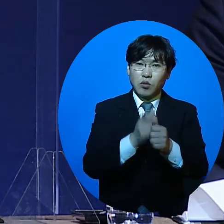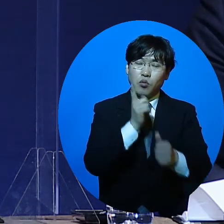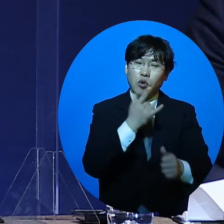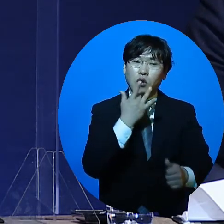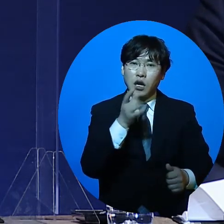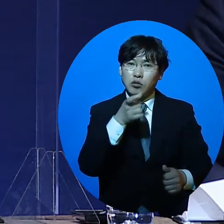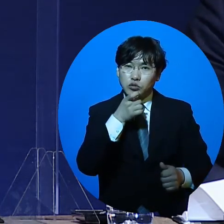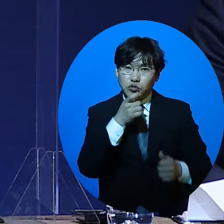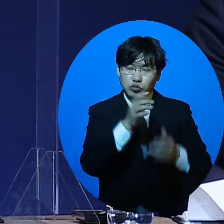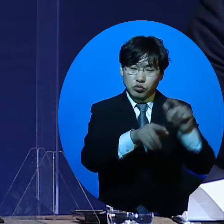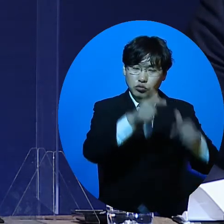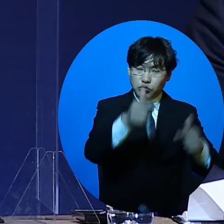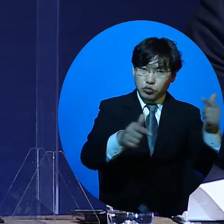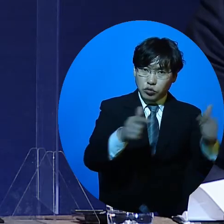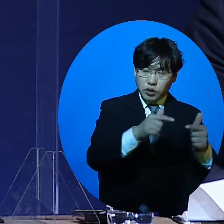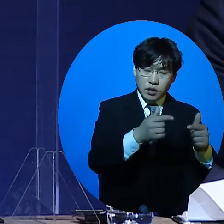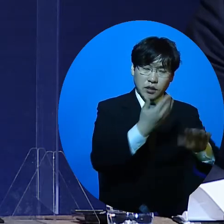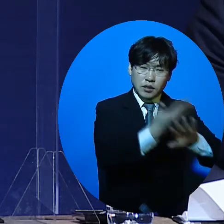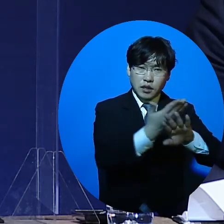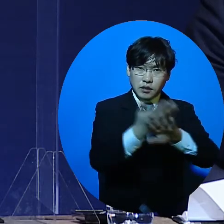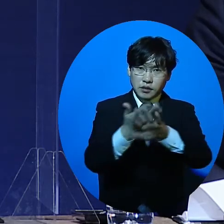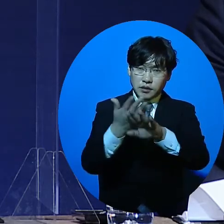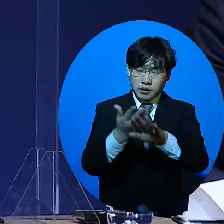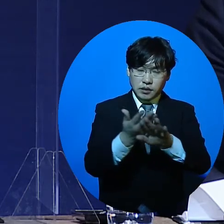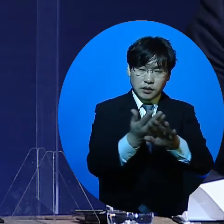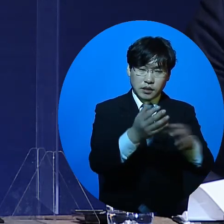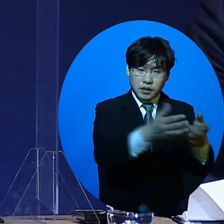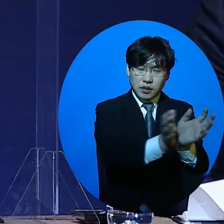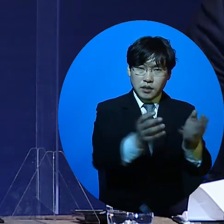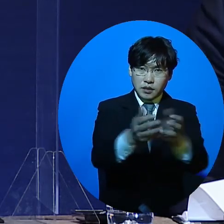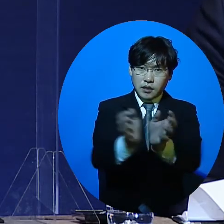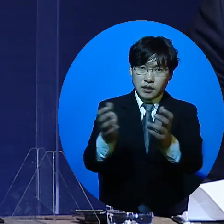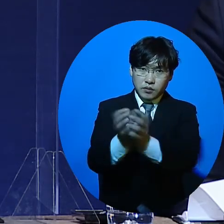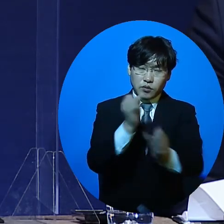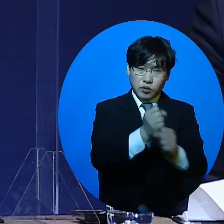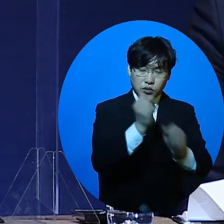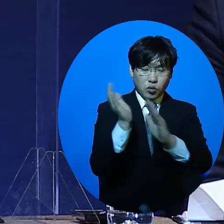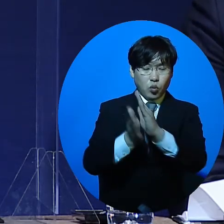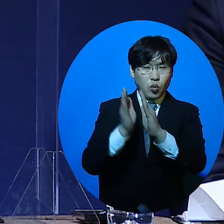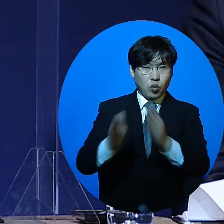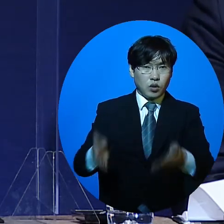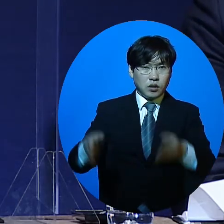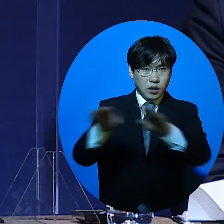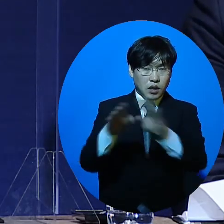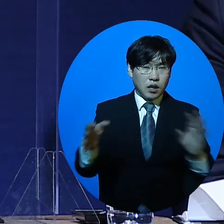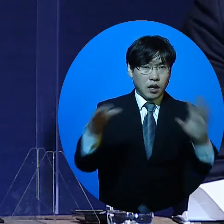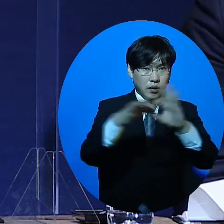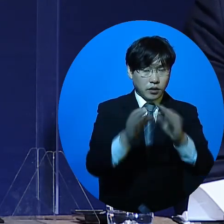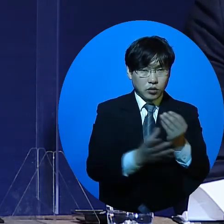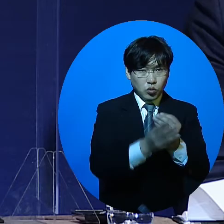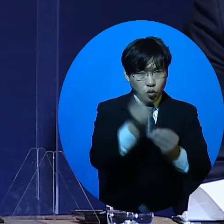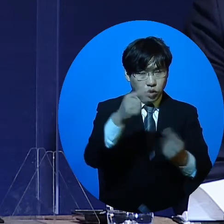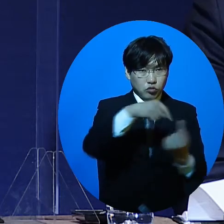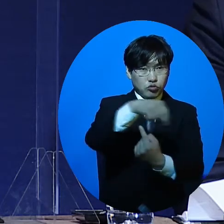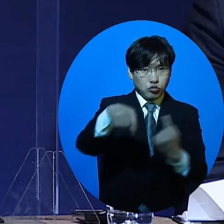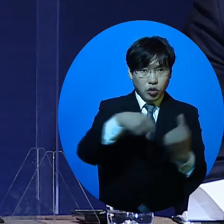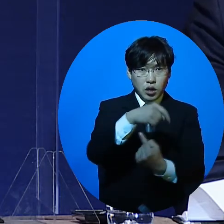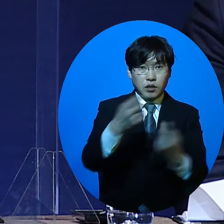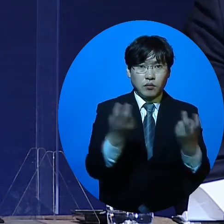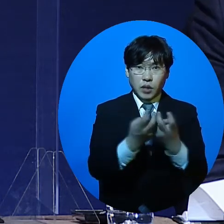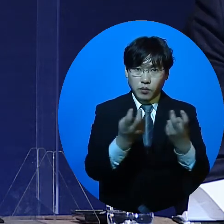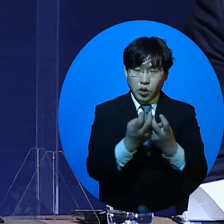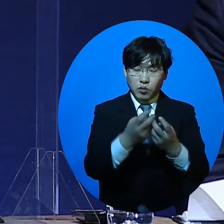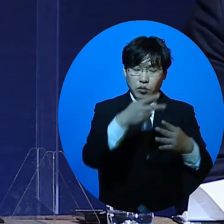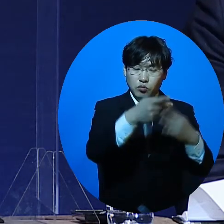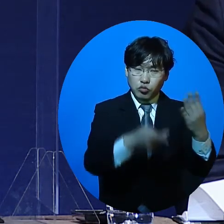유사 유형별이 되겠죠, 장애. 이런 부분들을 공공체육시설과 연계돼서 통합적으로 운영하는 거를